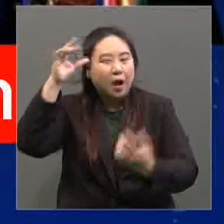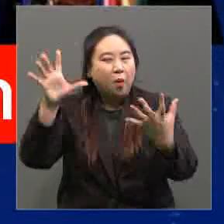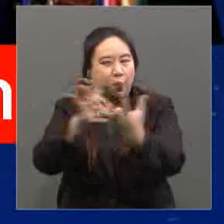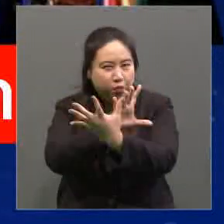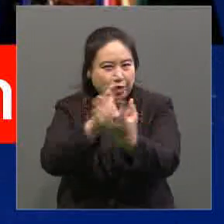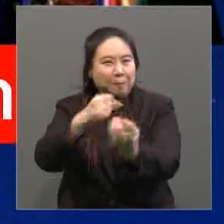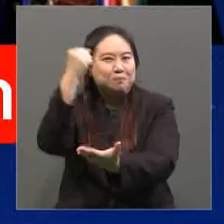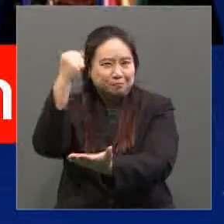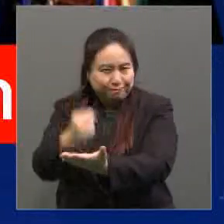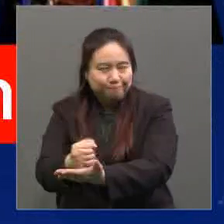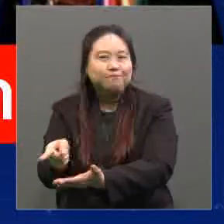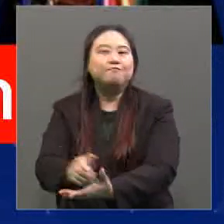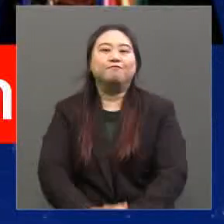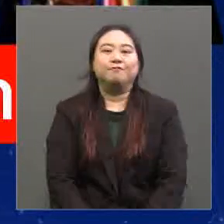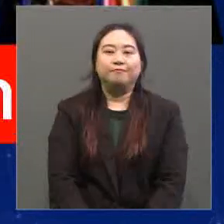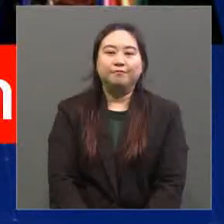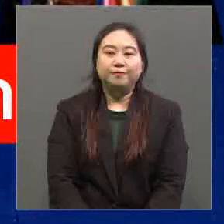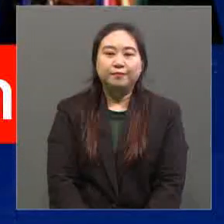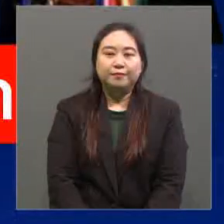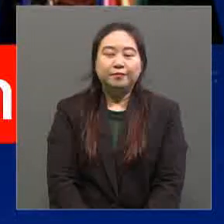ต้องไม่ได้นะคะ